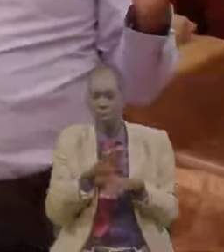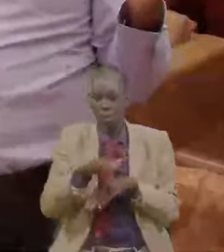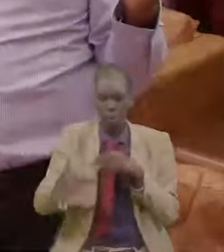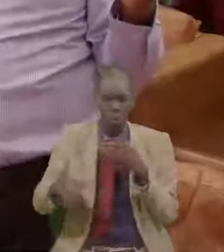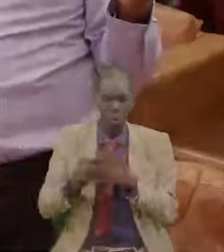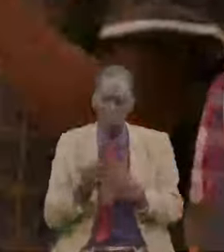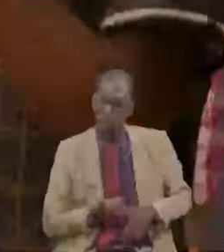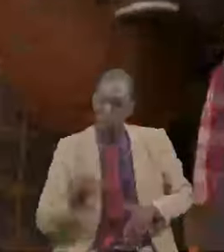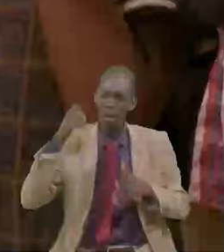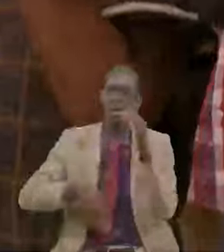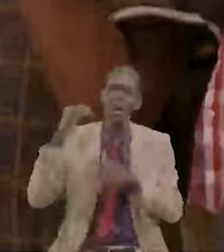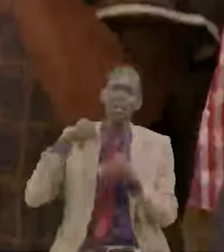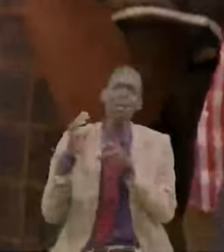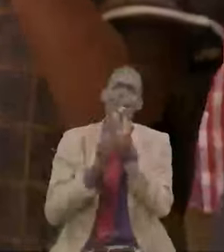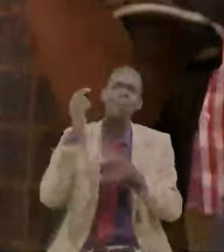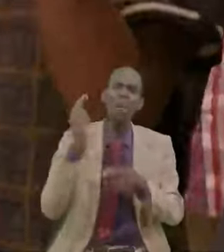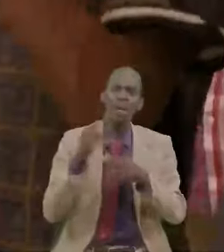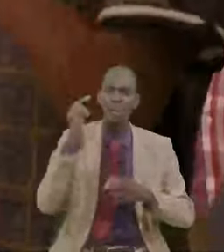nom de Jésus-Christ.